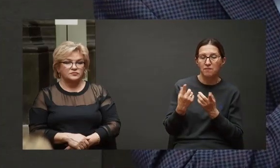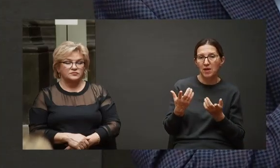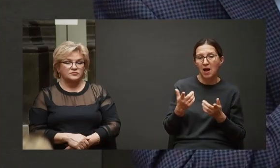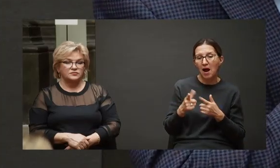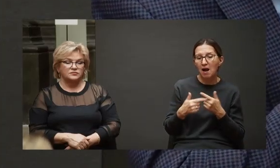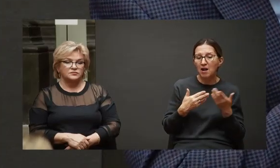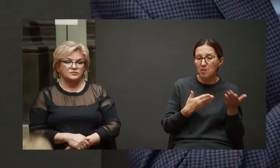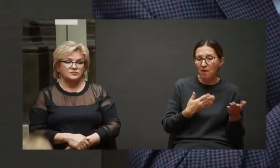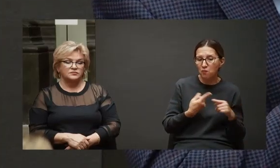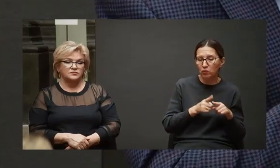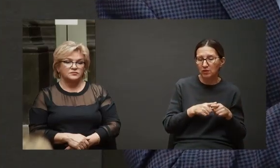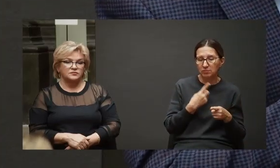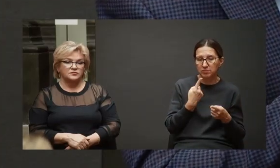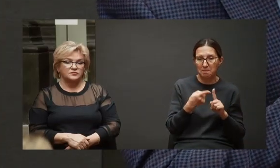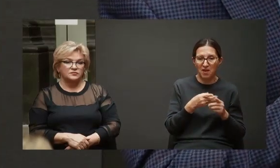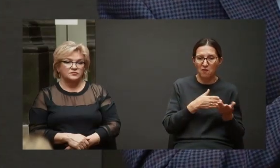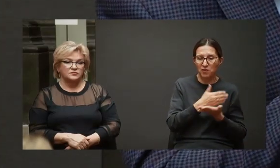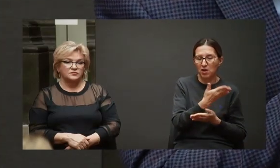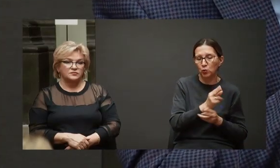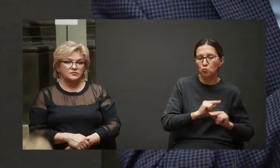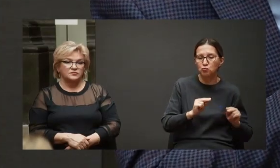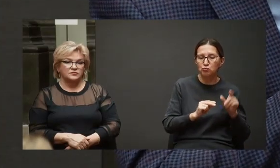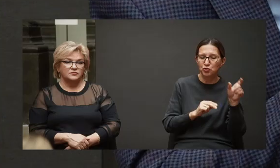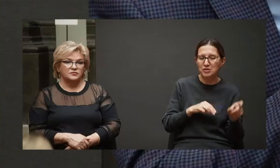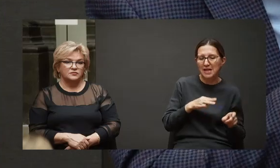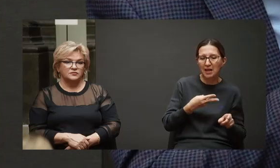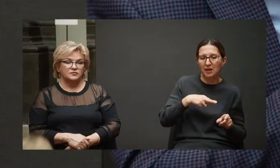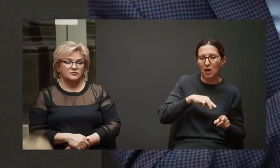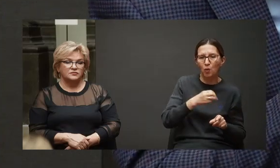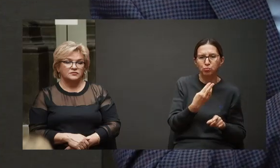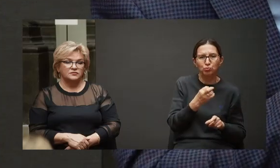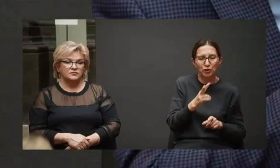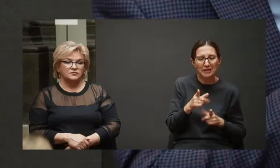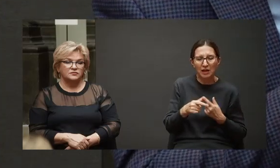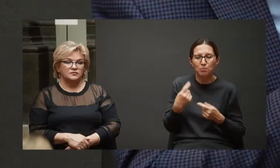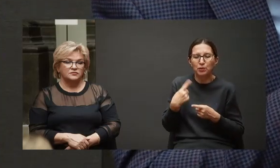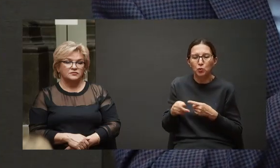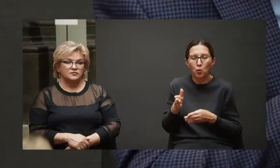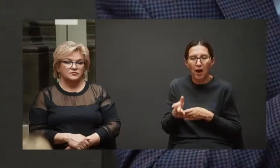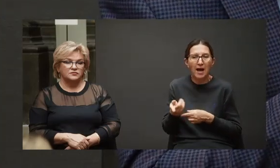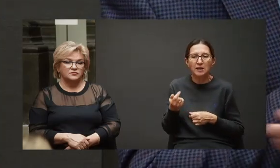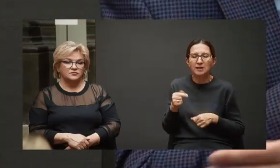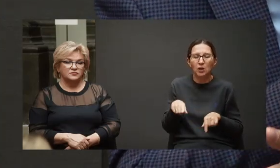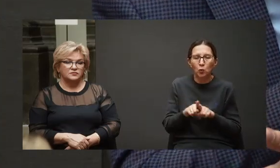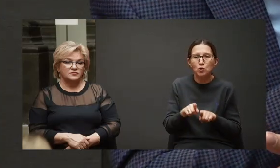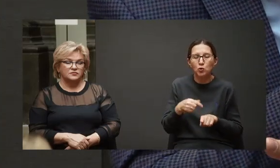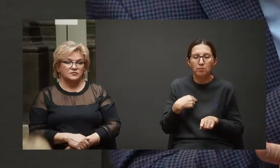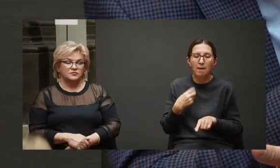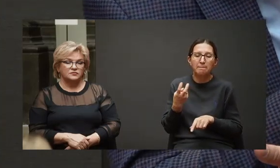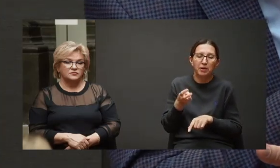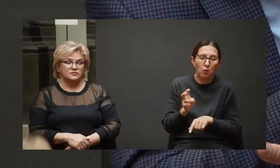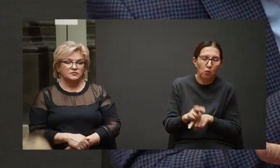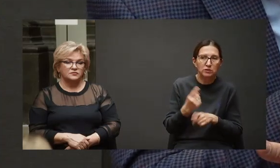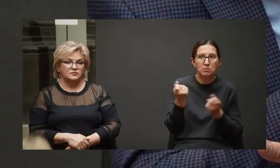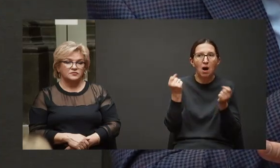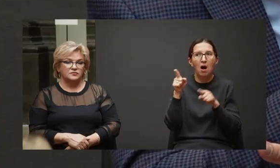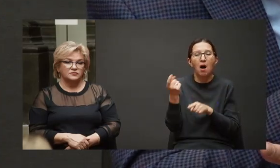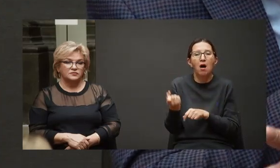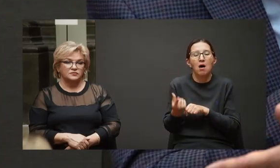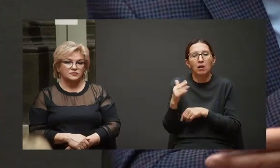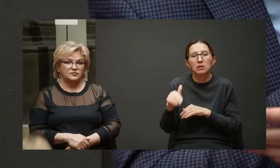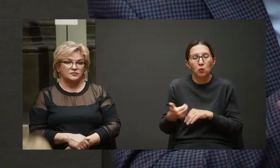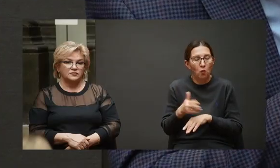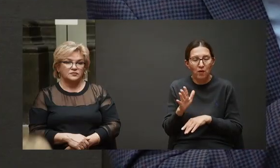Тяпушкина, либо еще до какой-то стадии. Не то, что мы узнаем, а то, что мы переживаем.